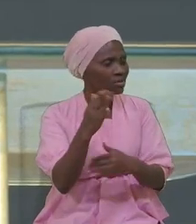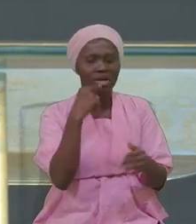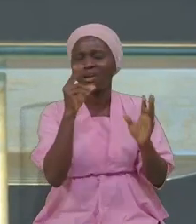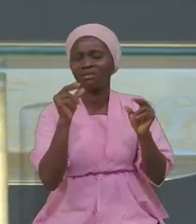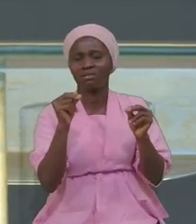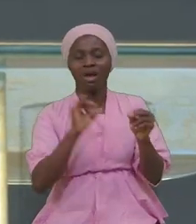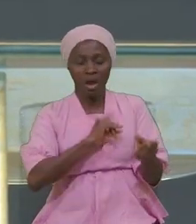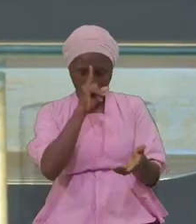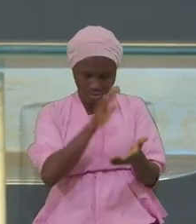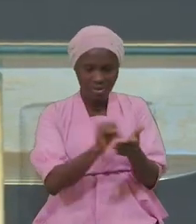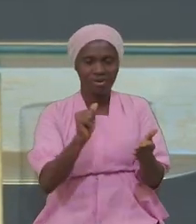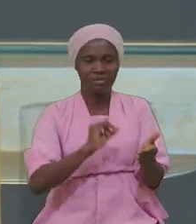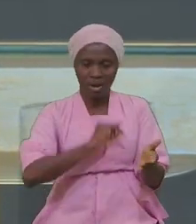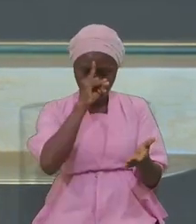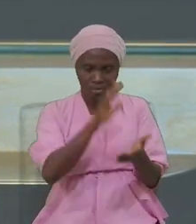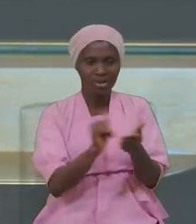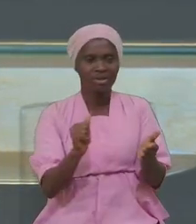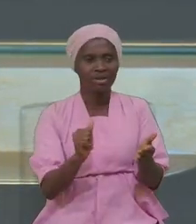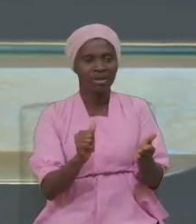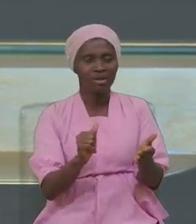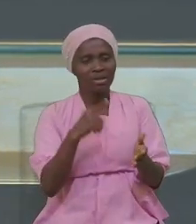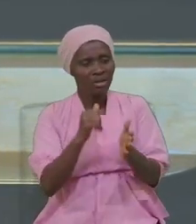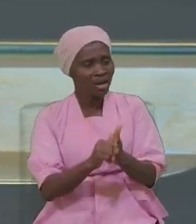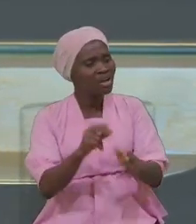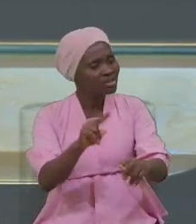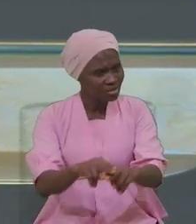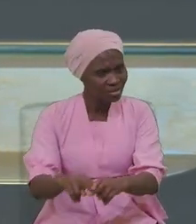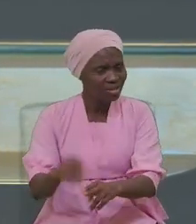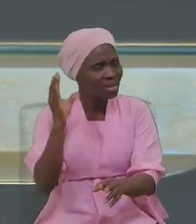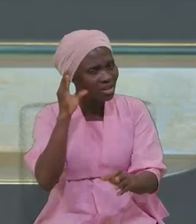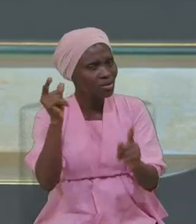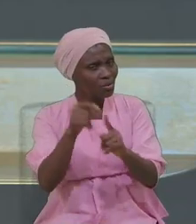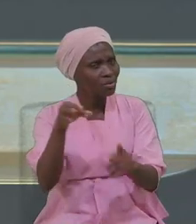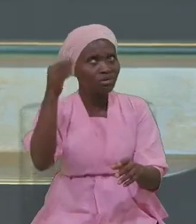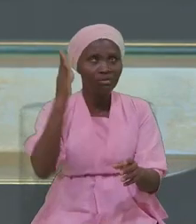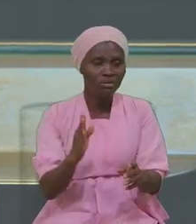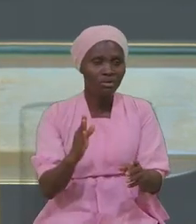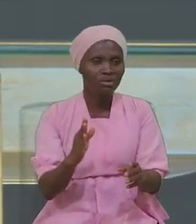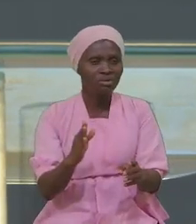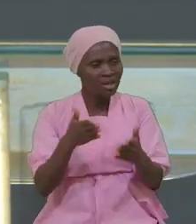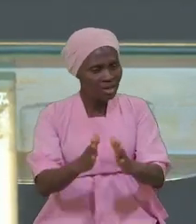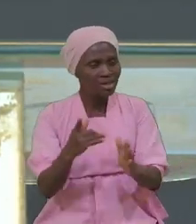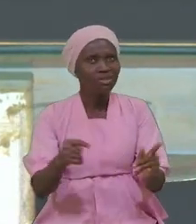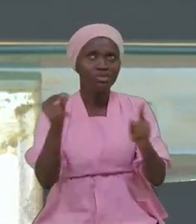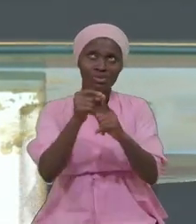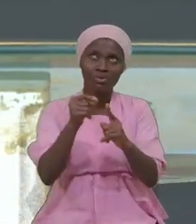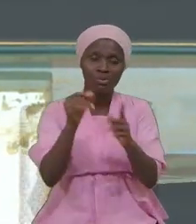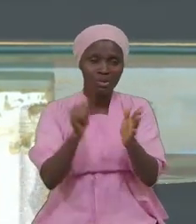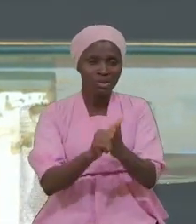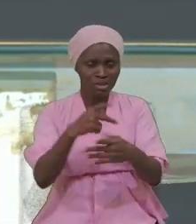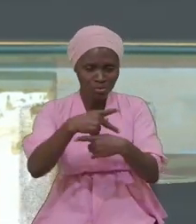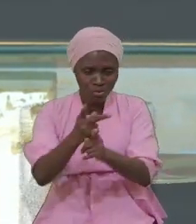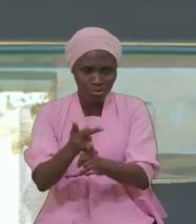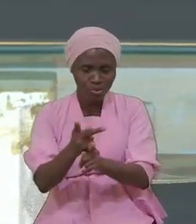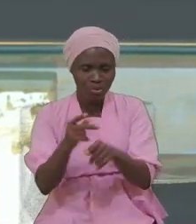Non, moi je crois. Mais assieds-toi pour entendre, pour écouter la parole. Que la parole produise